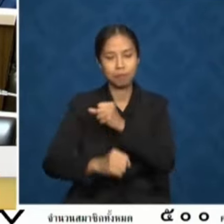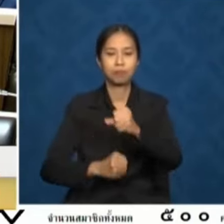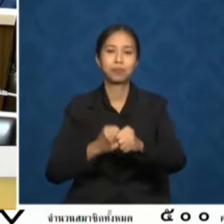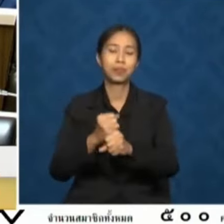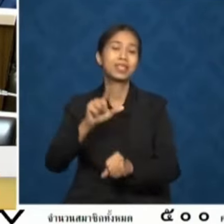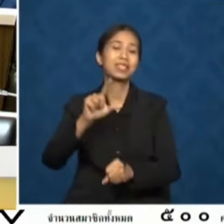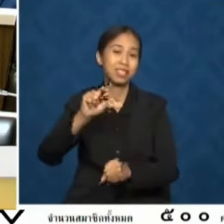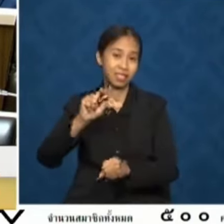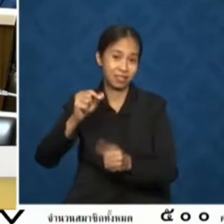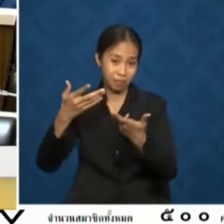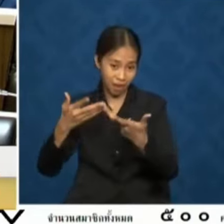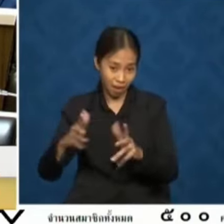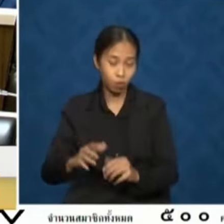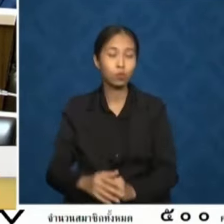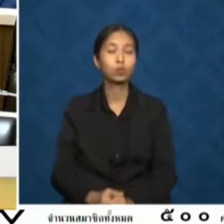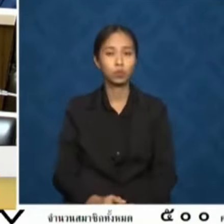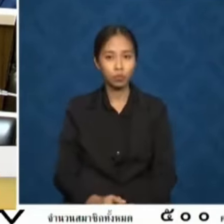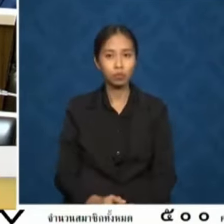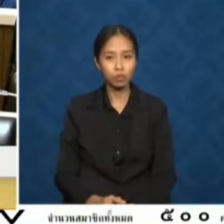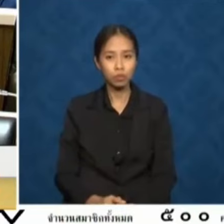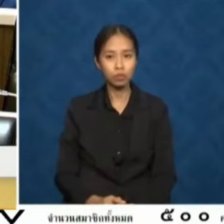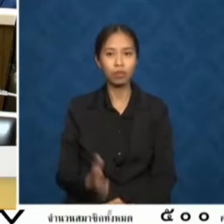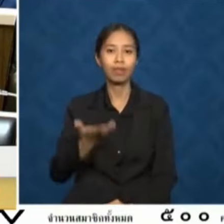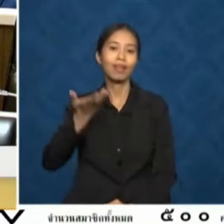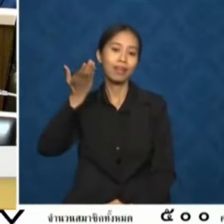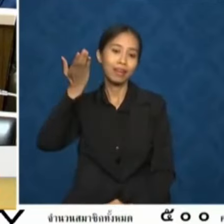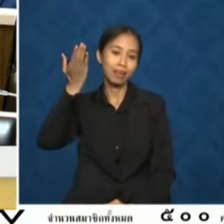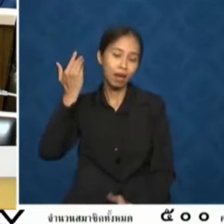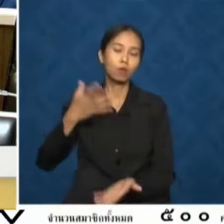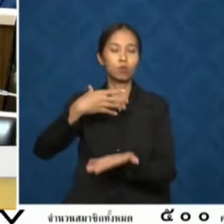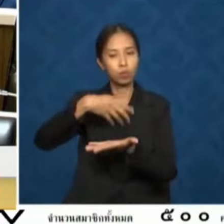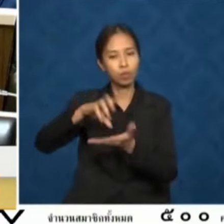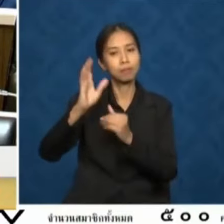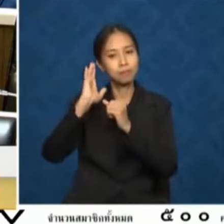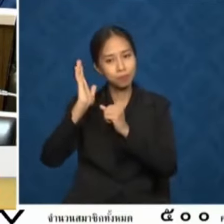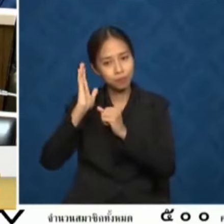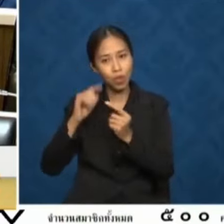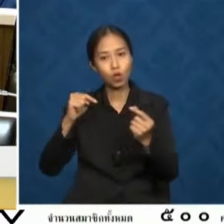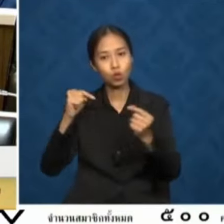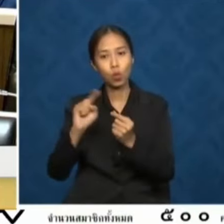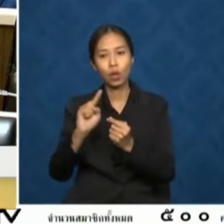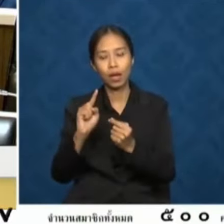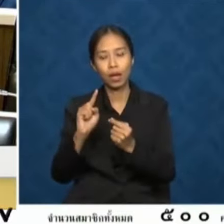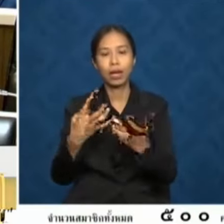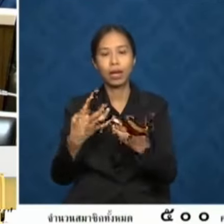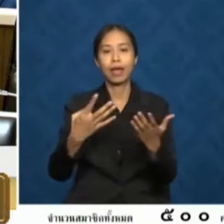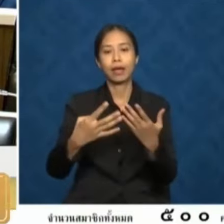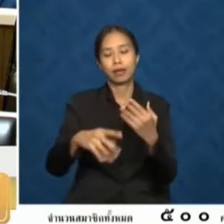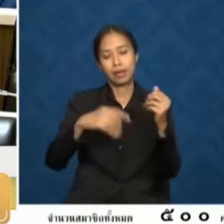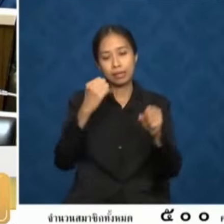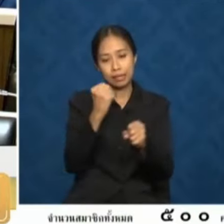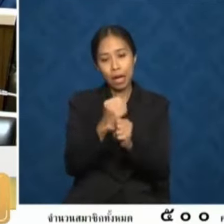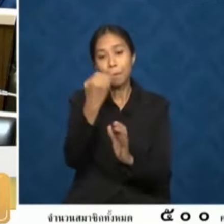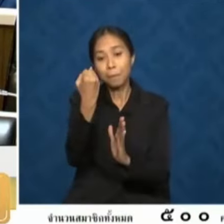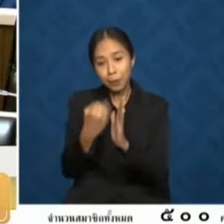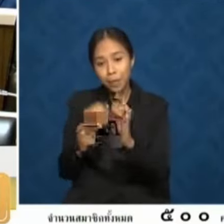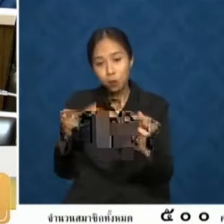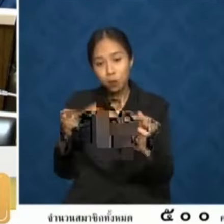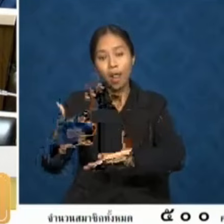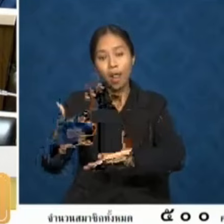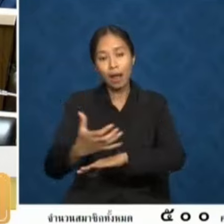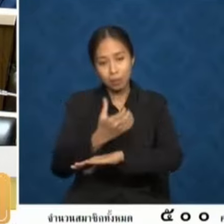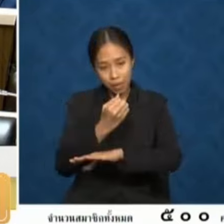ดาห์ที่ผ่านมาเราได้มีการอภิปรายถึงเรื่องนิรโทษกรรมผู้เห็นต่างทางการเมืองอย่างจริ